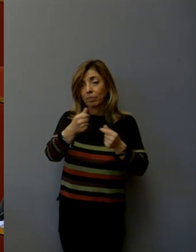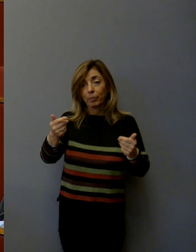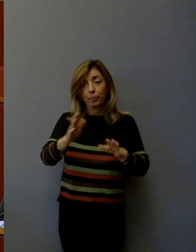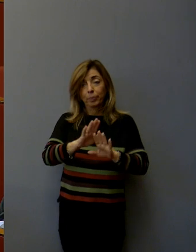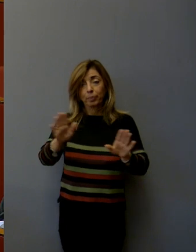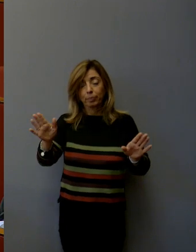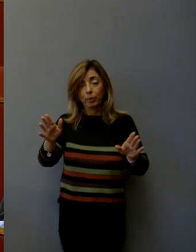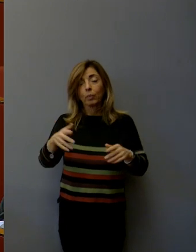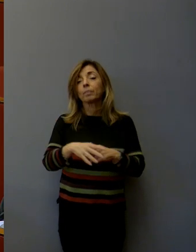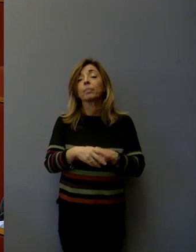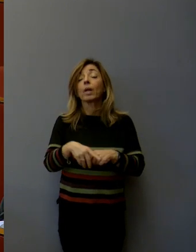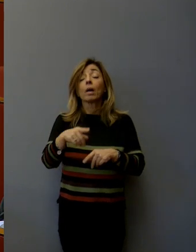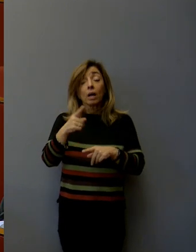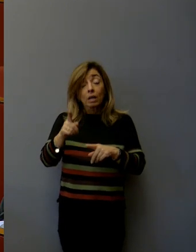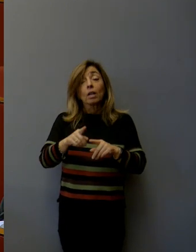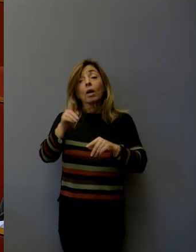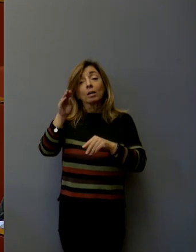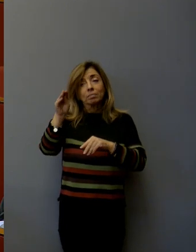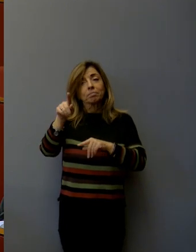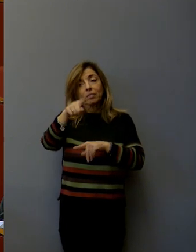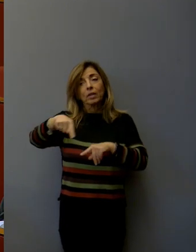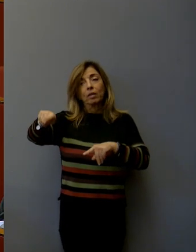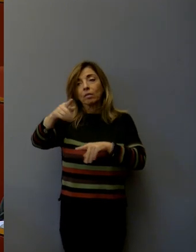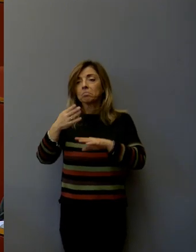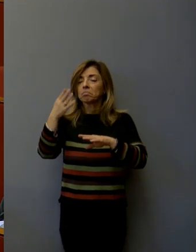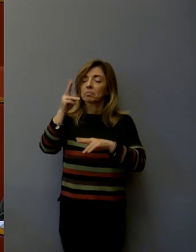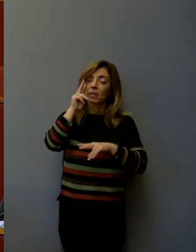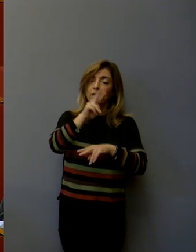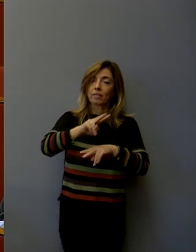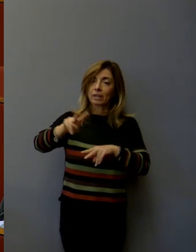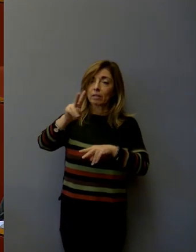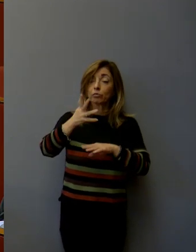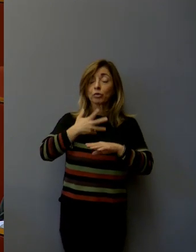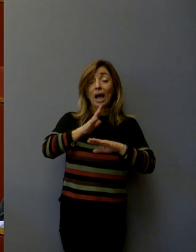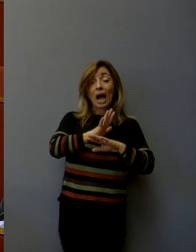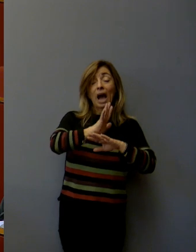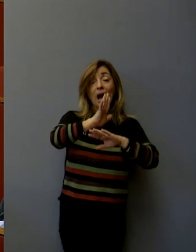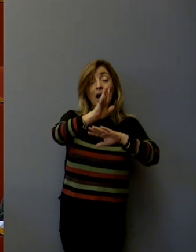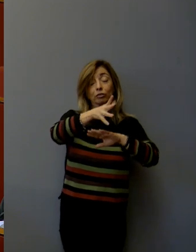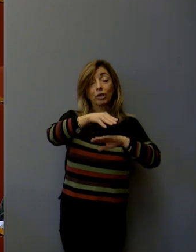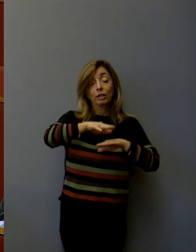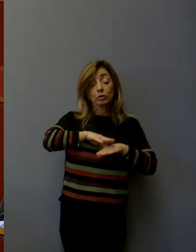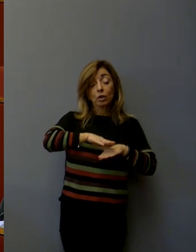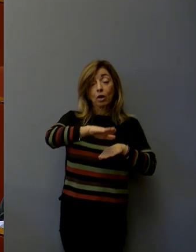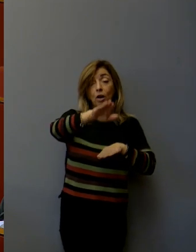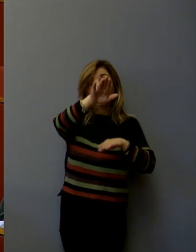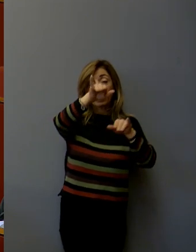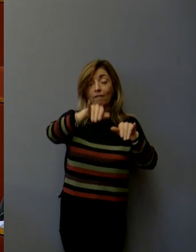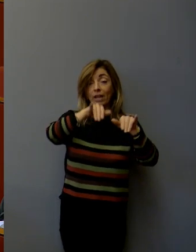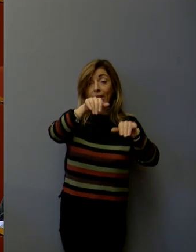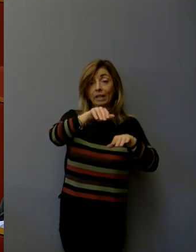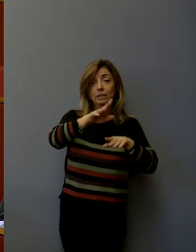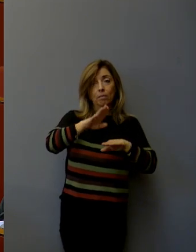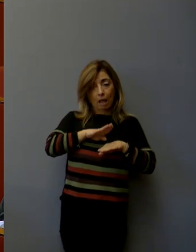voi andarsi a fare un giro l'accesso da via Venezia ha avuto in salita in praticabile per persone anziane